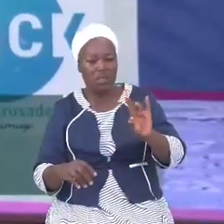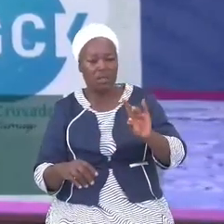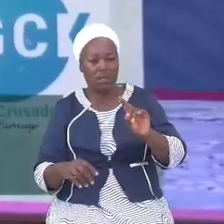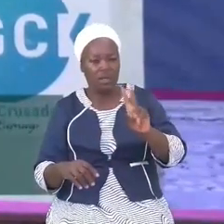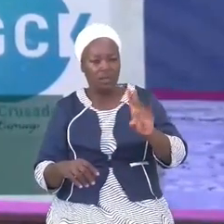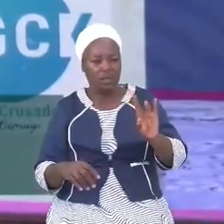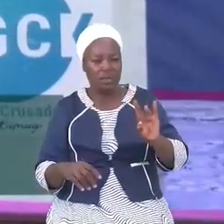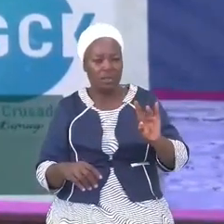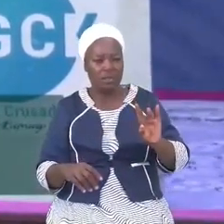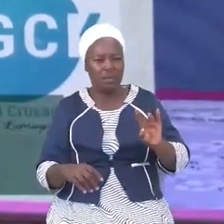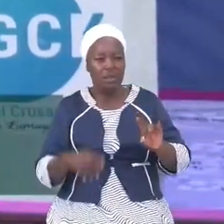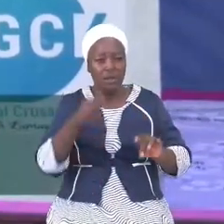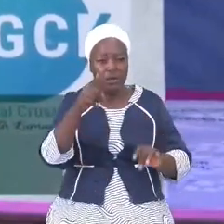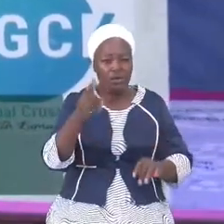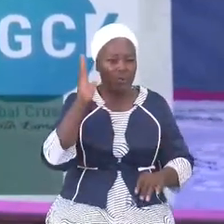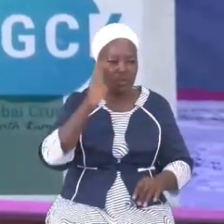verset 28, à tes résolutions